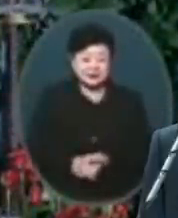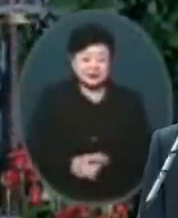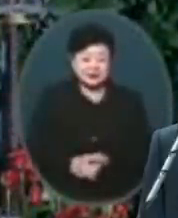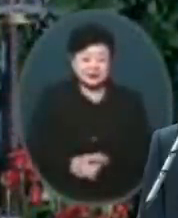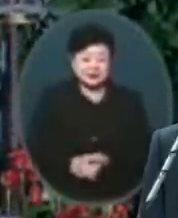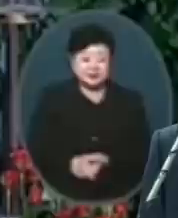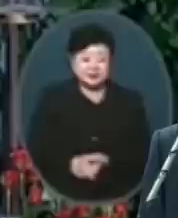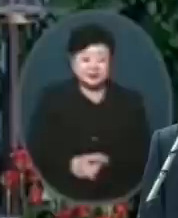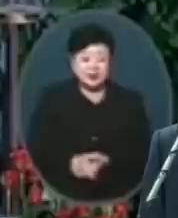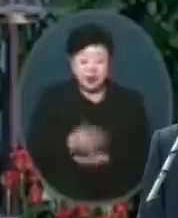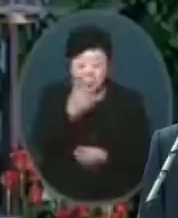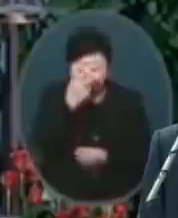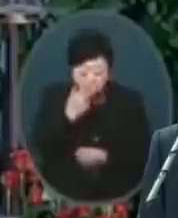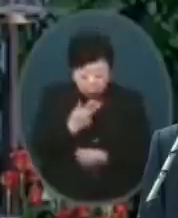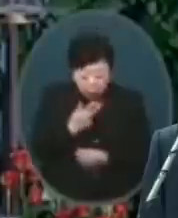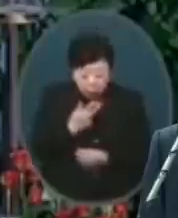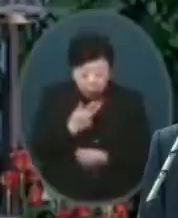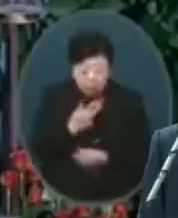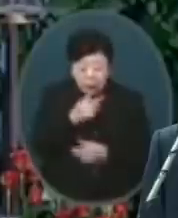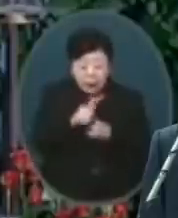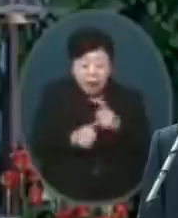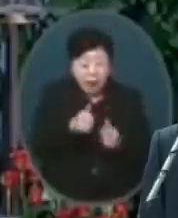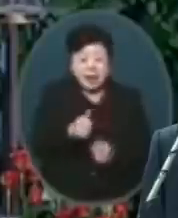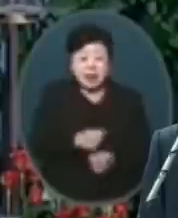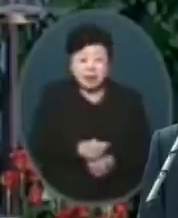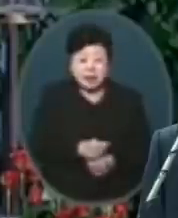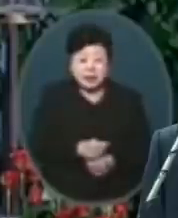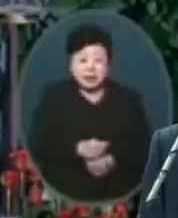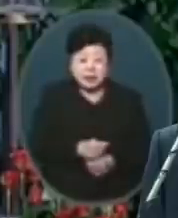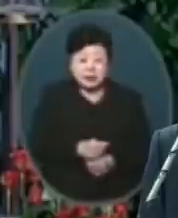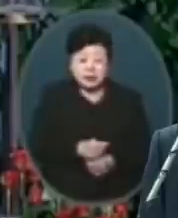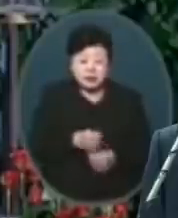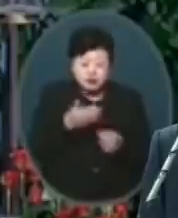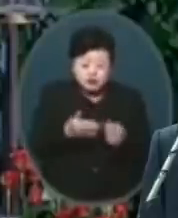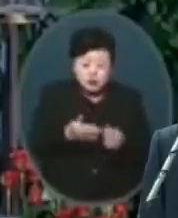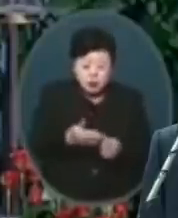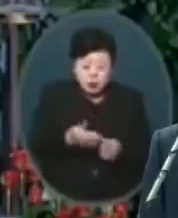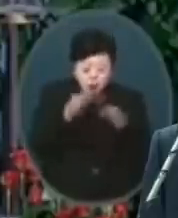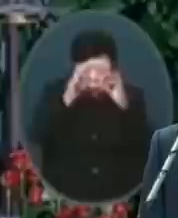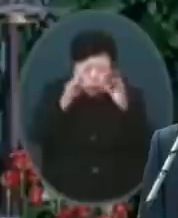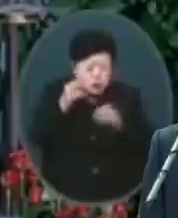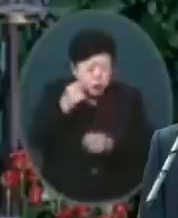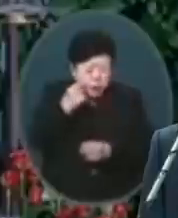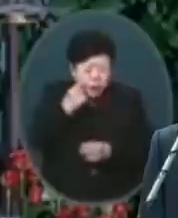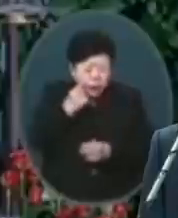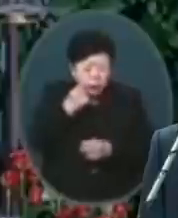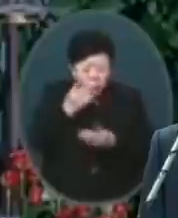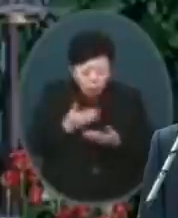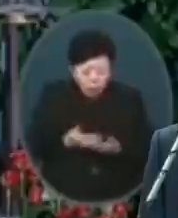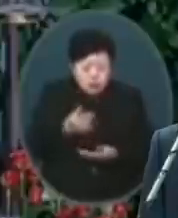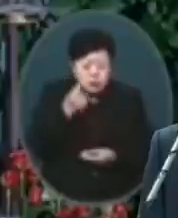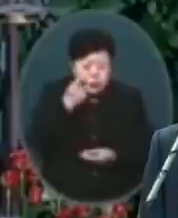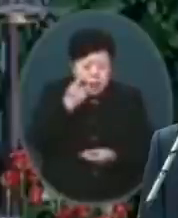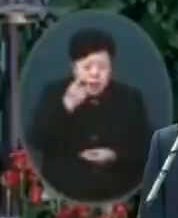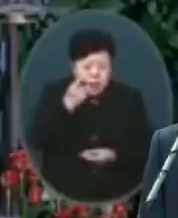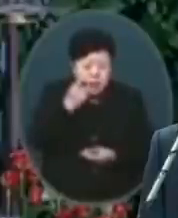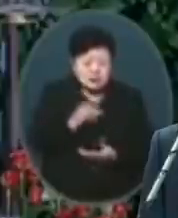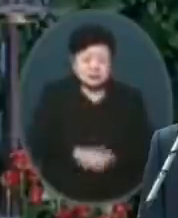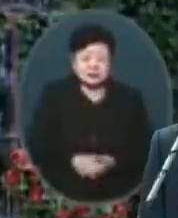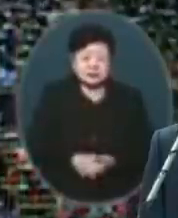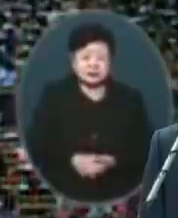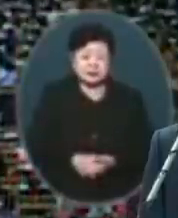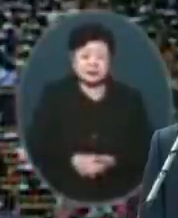눈만 봉사로서 하나님이 준비해 주신 것을 보지 못하고 얻지 못하는 것입니다.